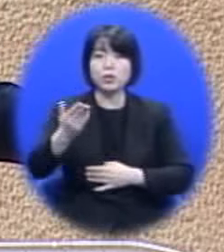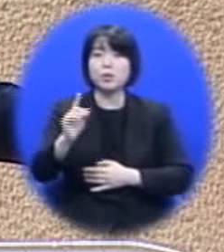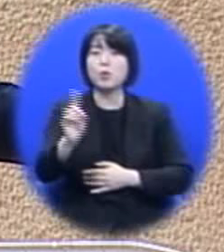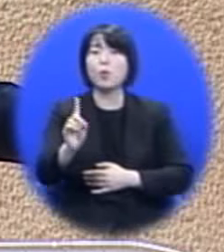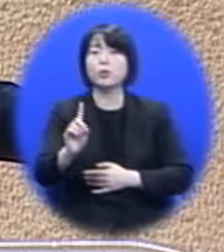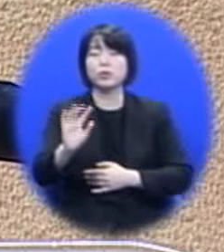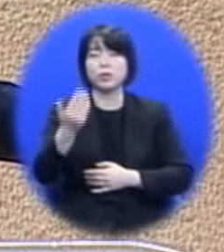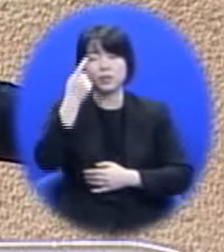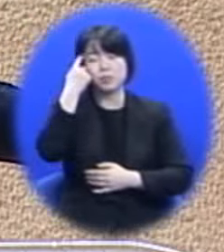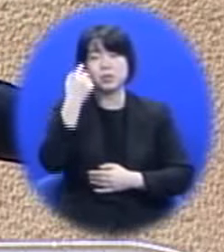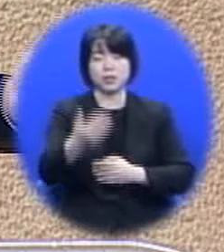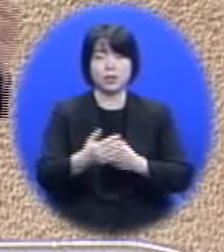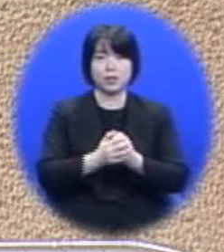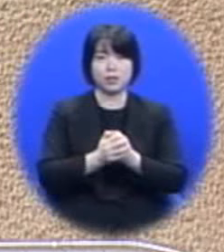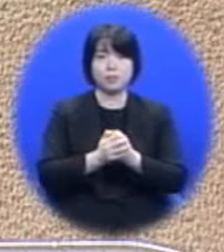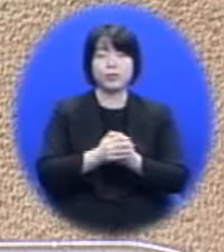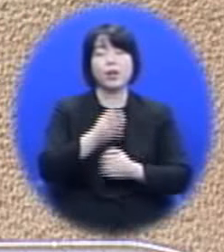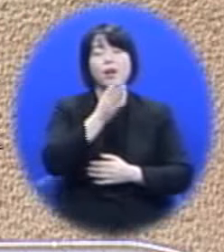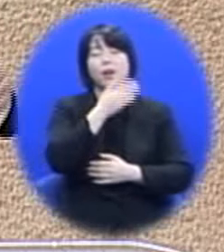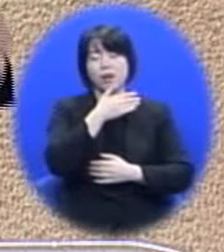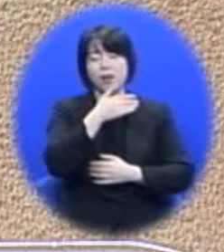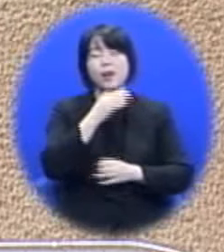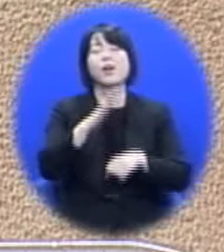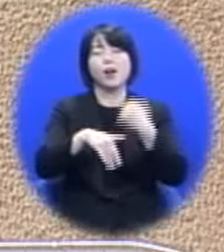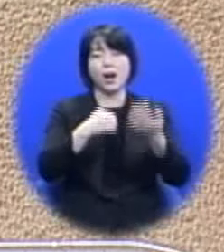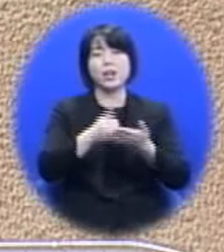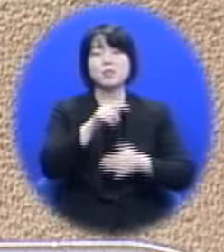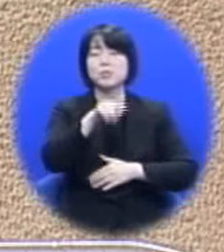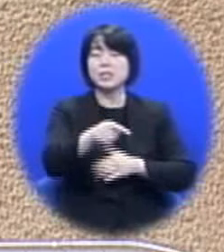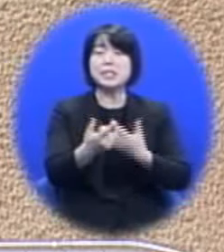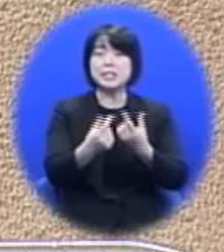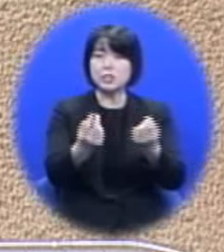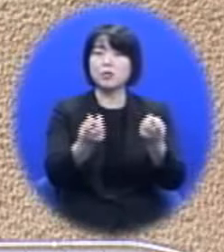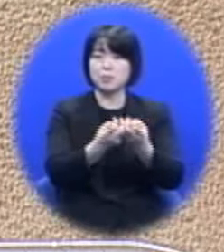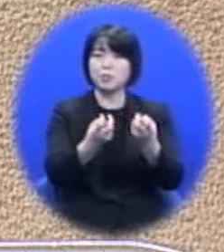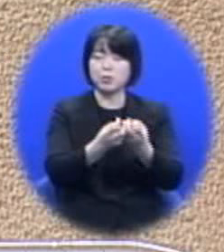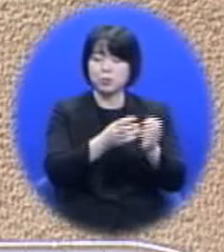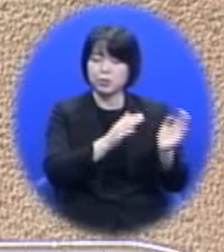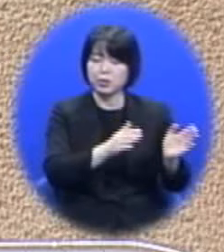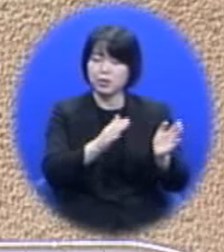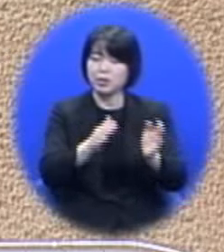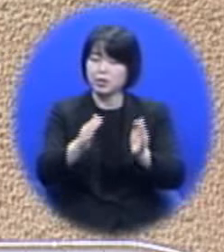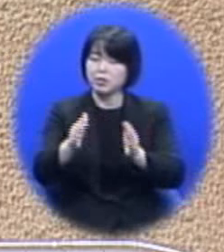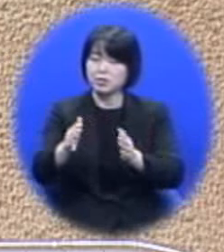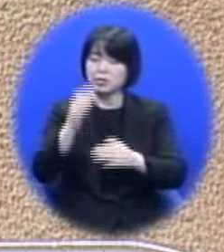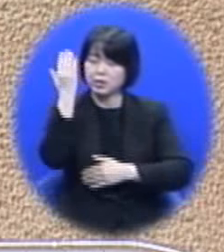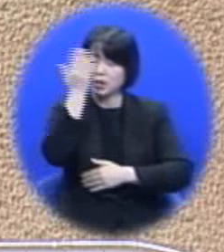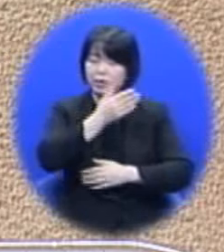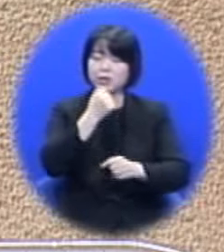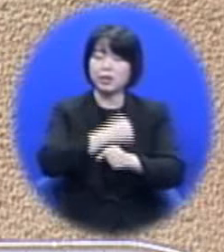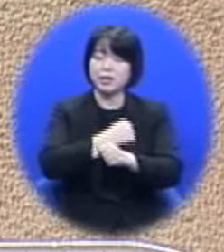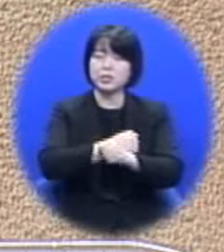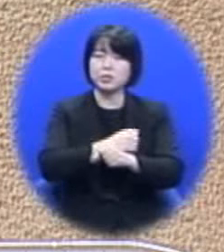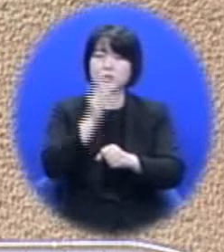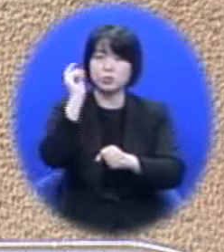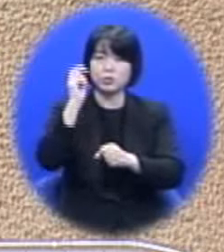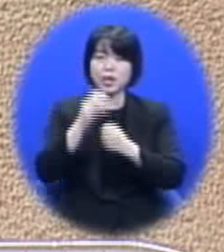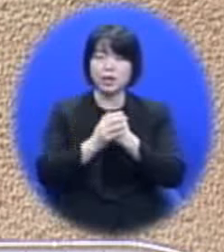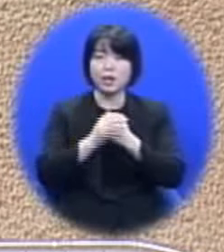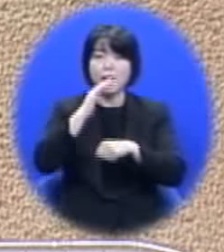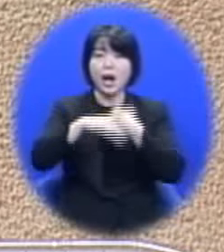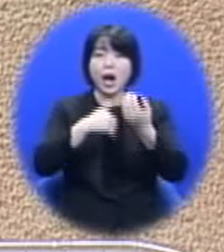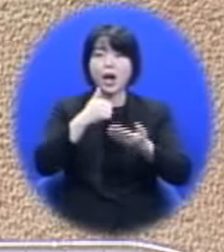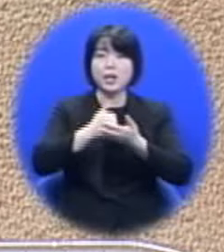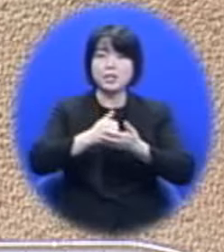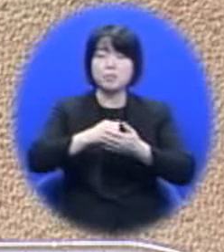해요? 아, 하나님이 이런 방법으로도 정리하실 수 있는 거구나. 하나님이 하신 일을 다 내가 알